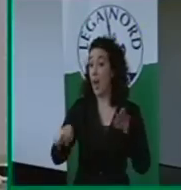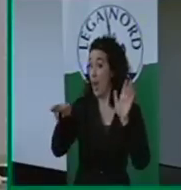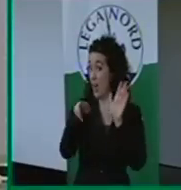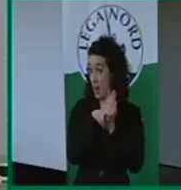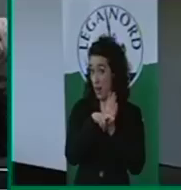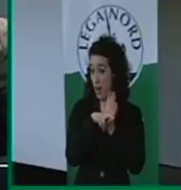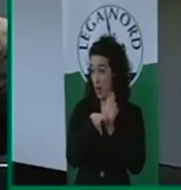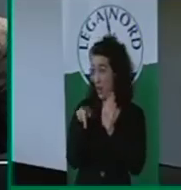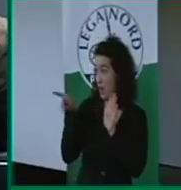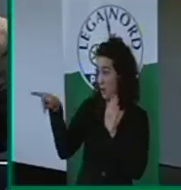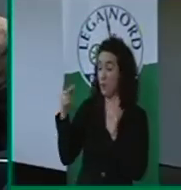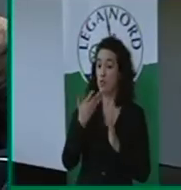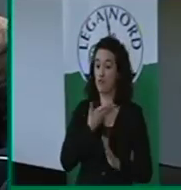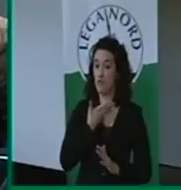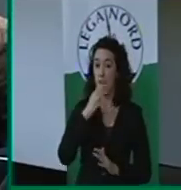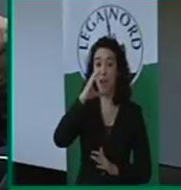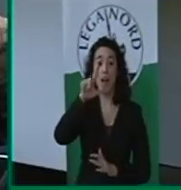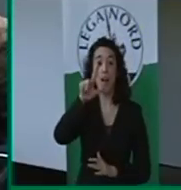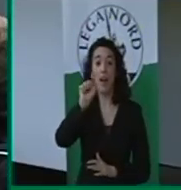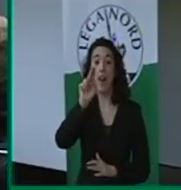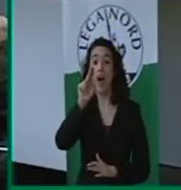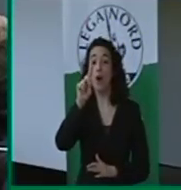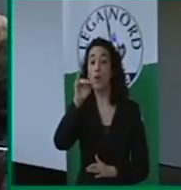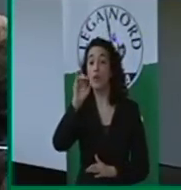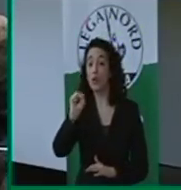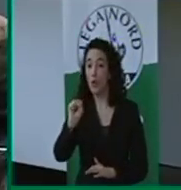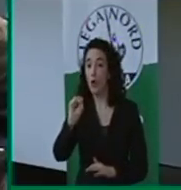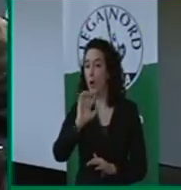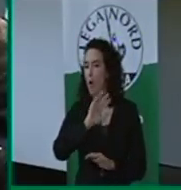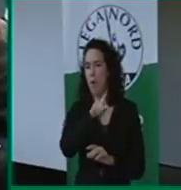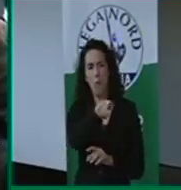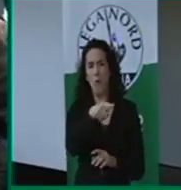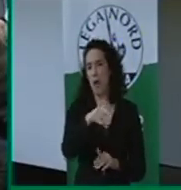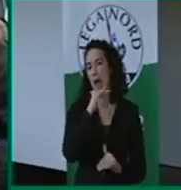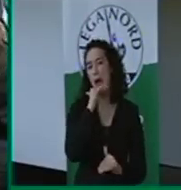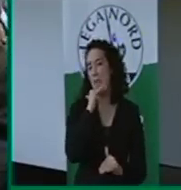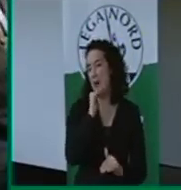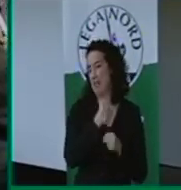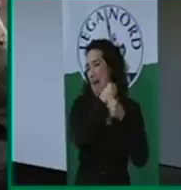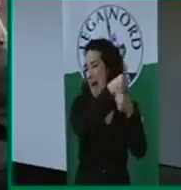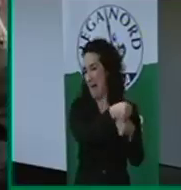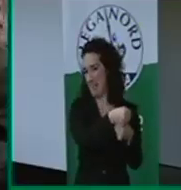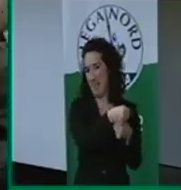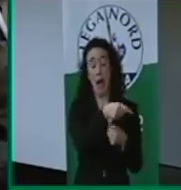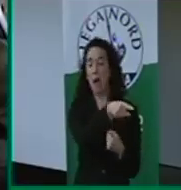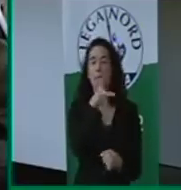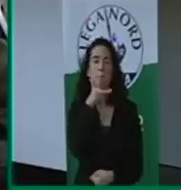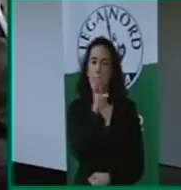regola quando c'è Claudio non parli bravissimo